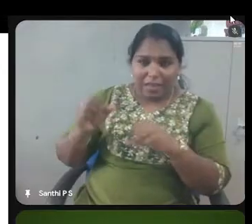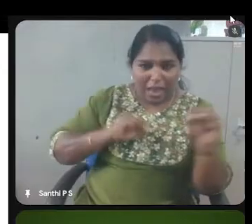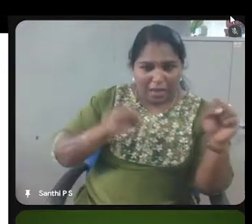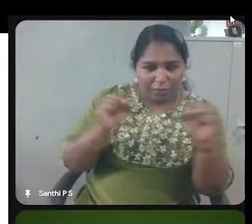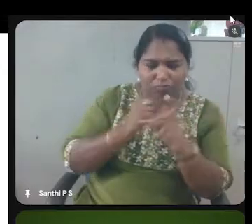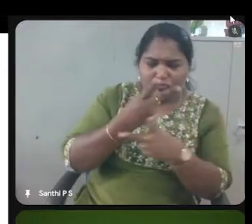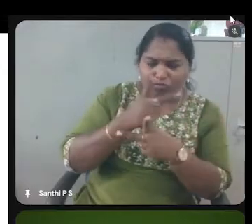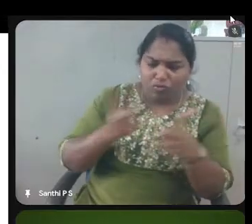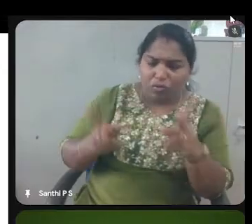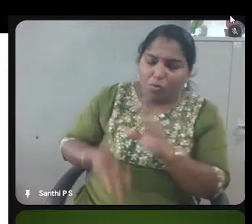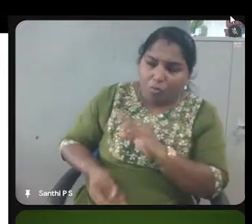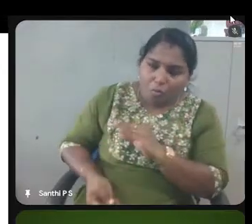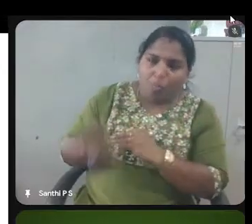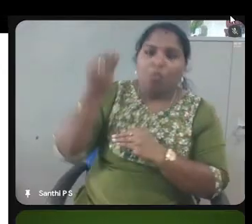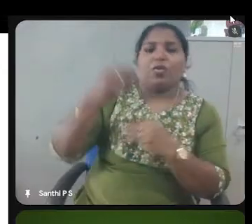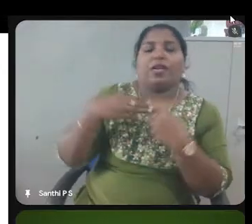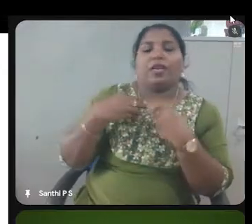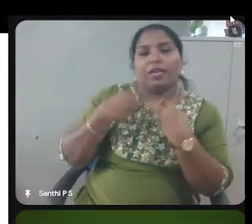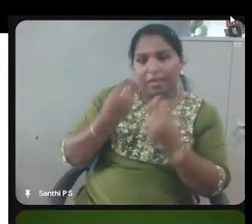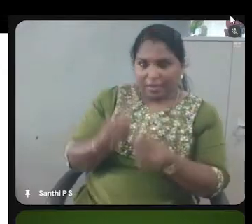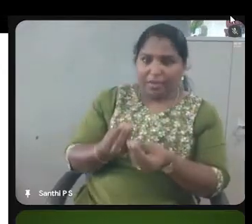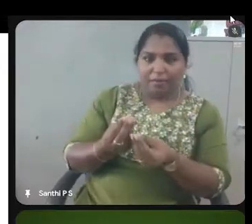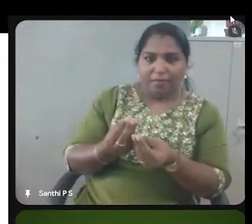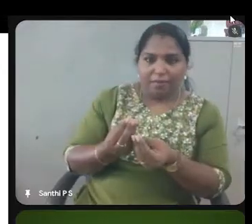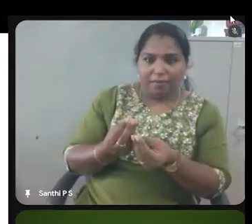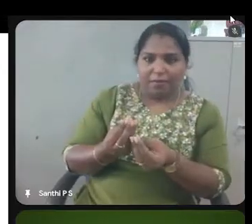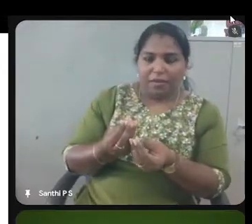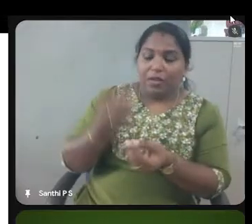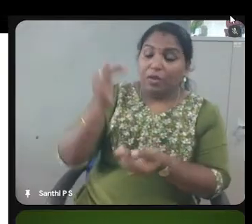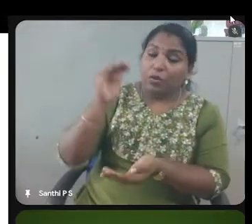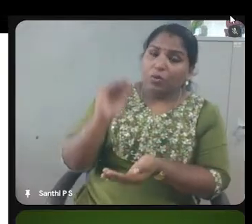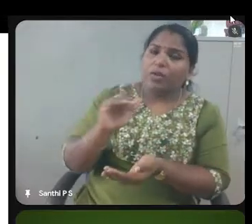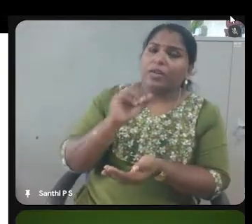കാര്യങ്ങൾ കുറച്ച് കൂടുതൽ ഉൾപ്പെടുത്തുക. കുട്ടിക്ക് എത്ര